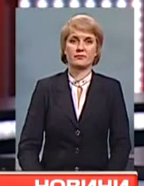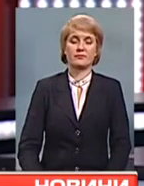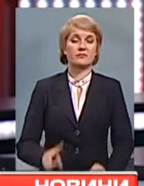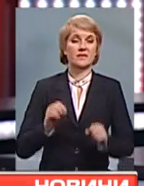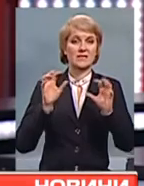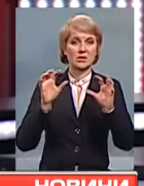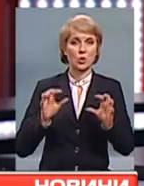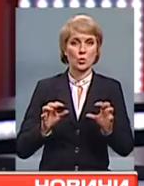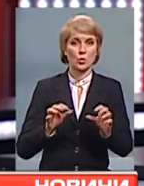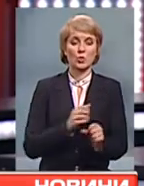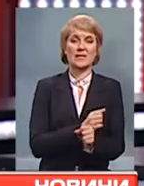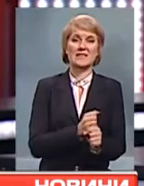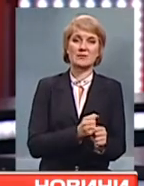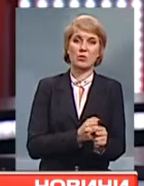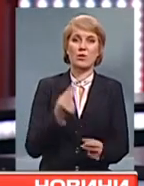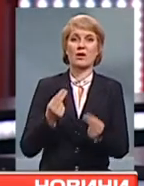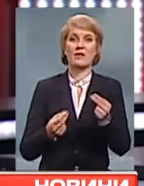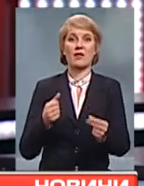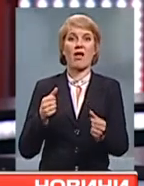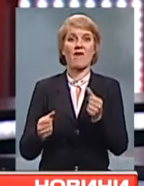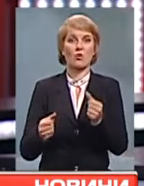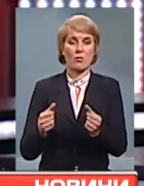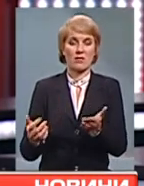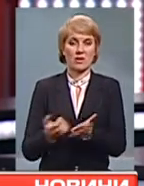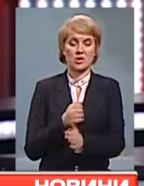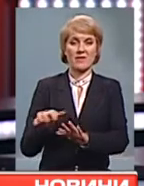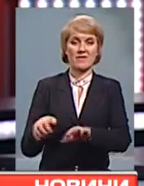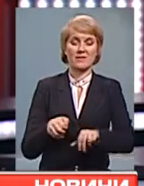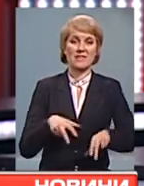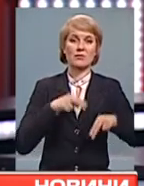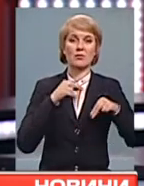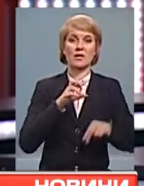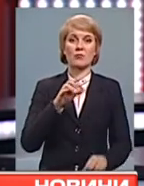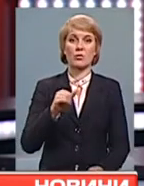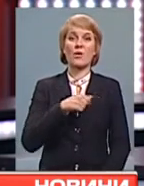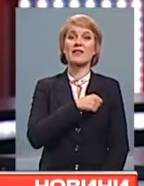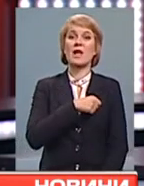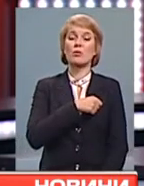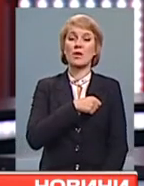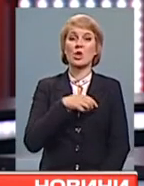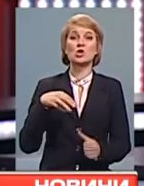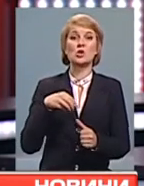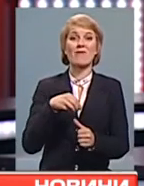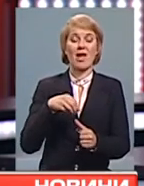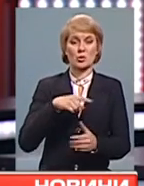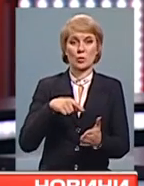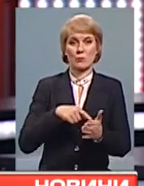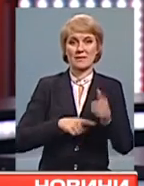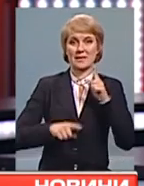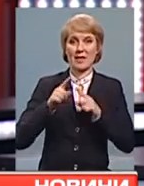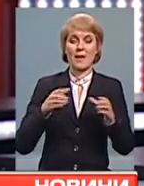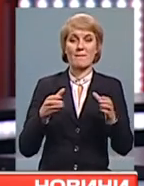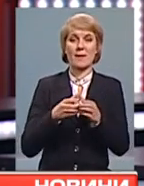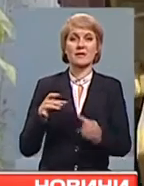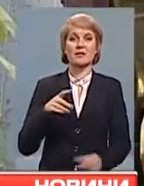Незаконну зброю та гральні автомати знайшли та вилучили співробітники СБУ у депутата Слов'янської міськради від партії регіонів